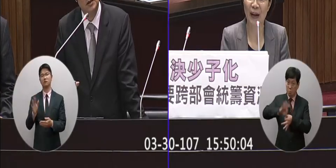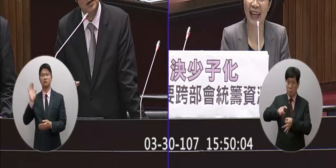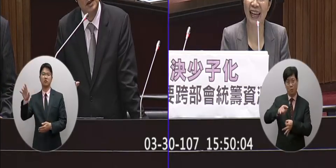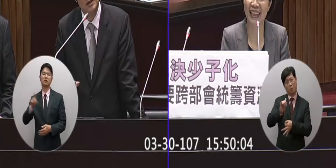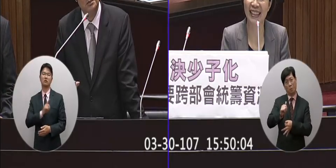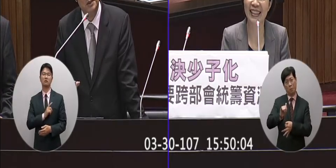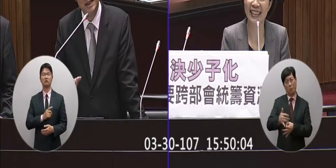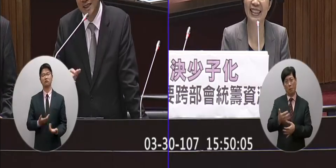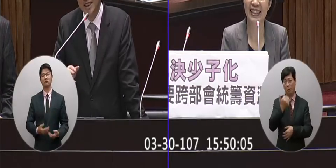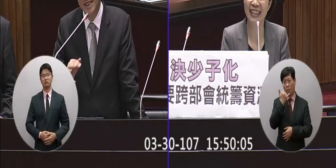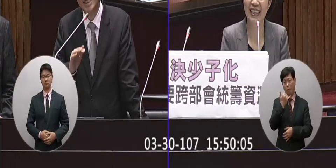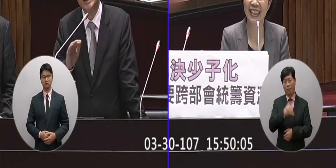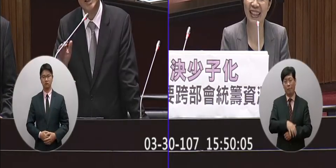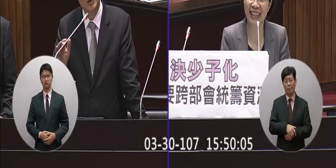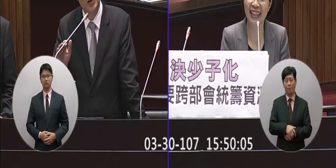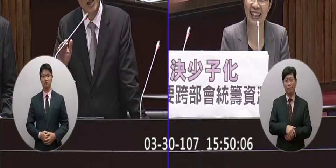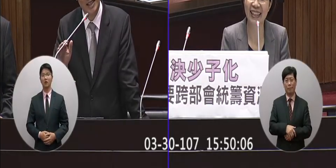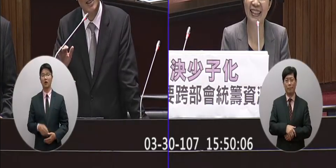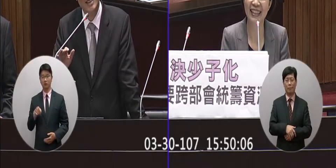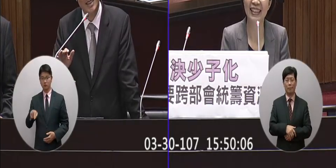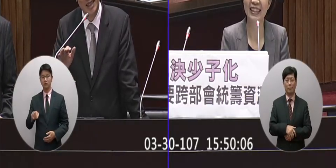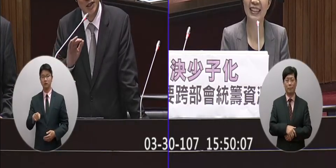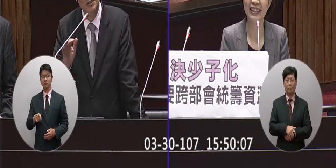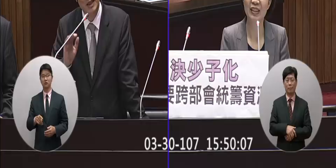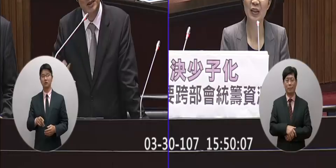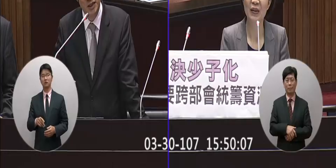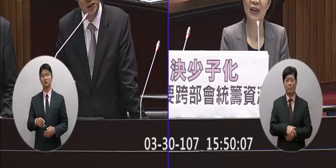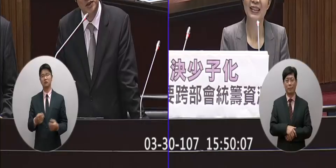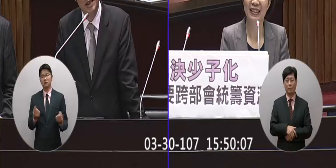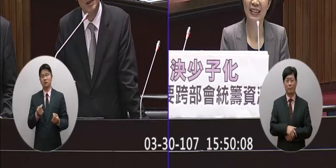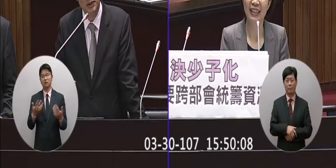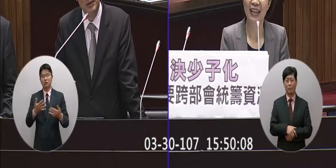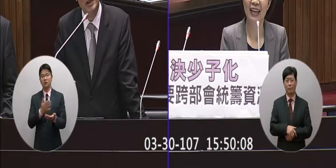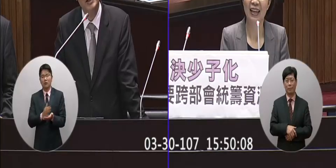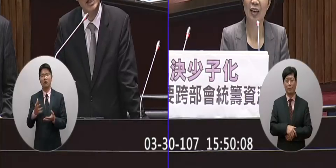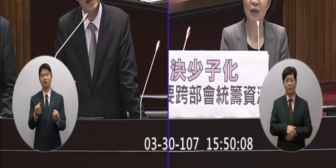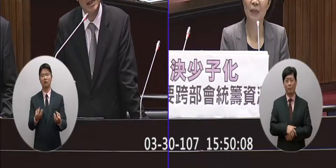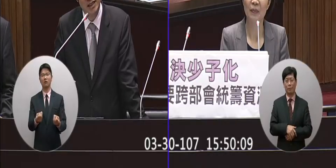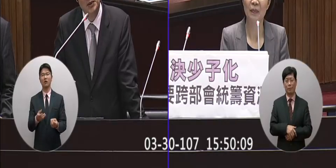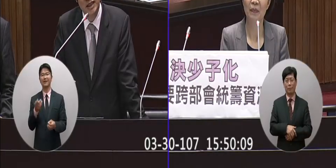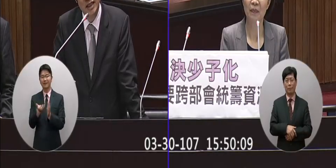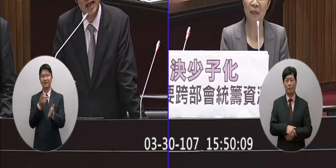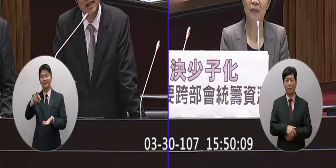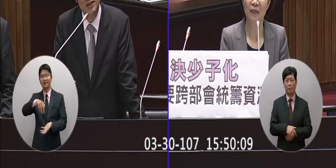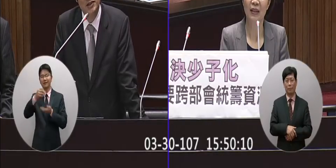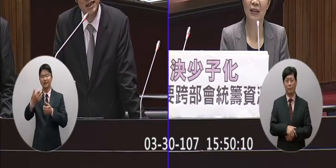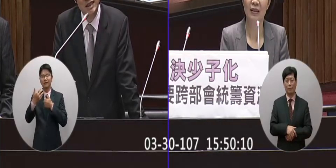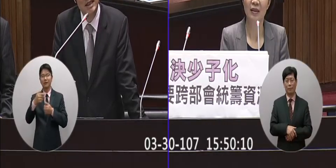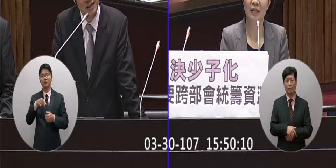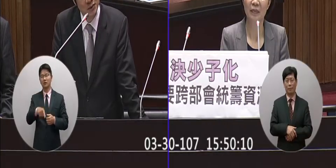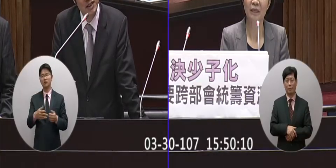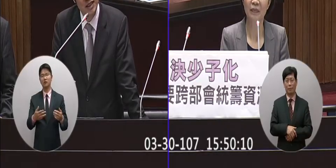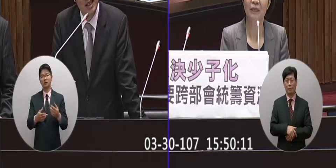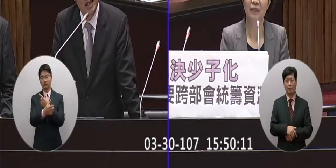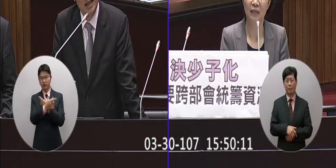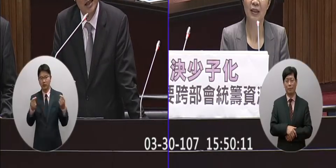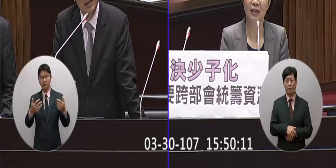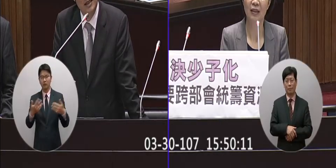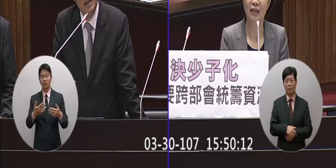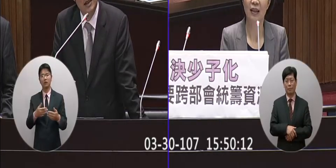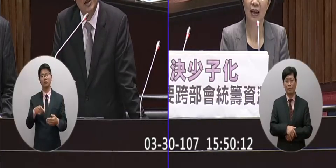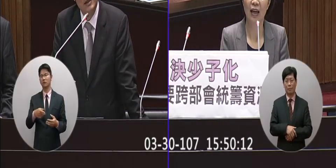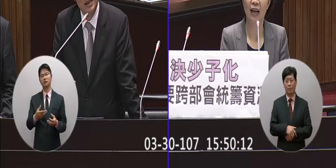也不错、啊。 不是，那这样的话，等于是没有解决问题，没有解决你刚刚讲的问题啦，就是一致性的问题